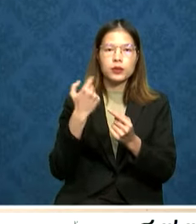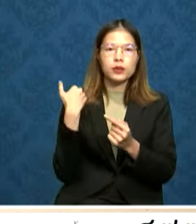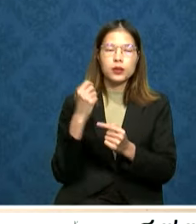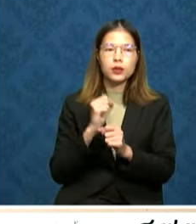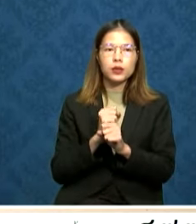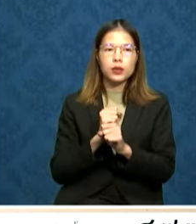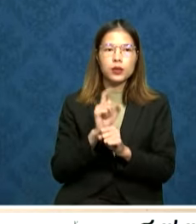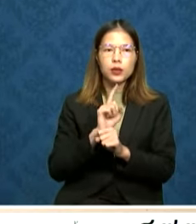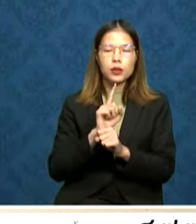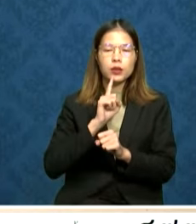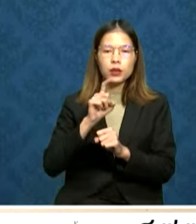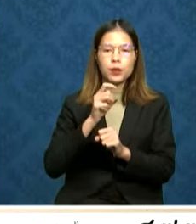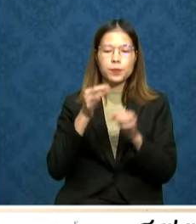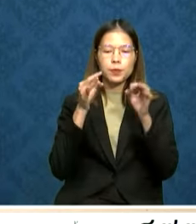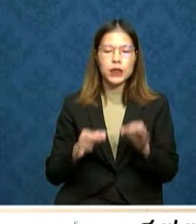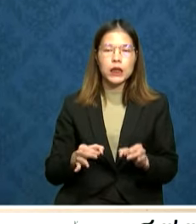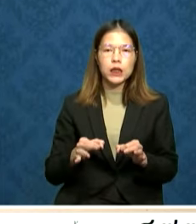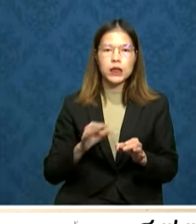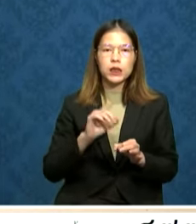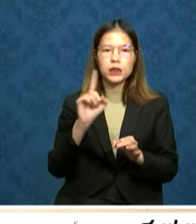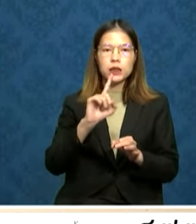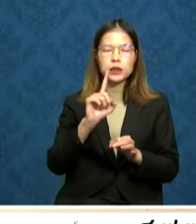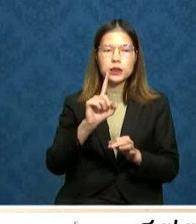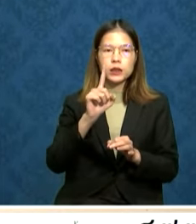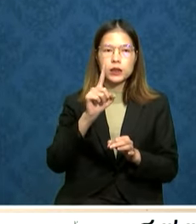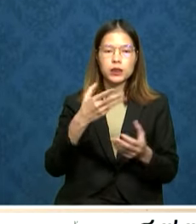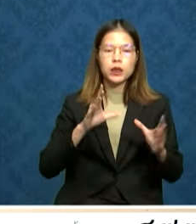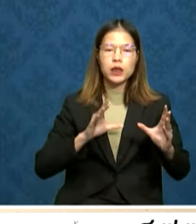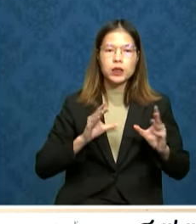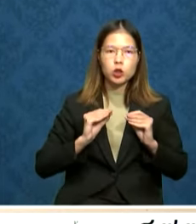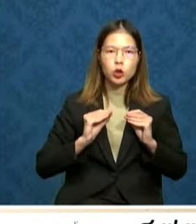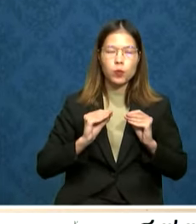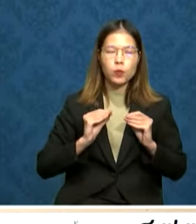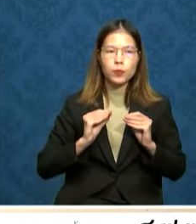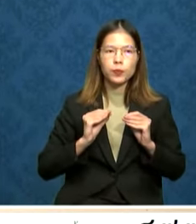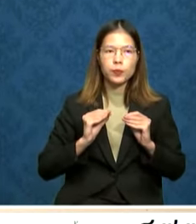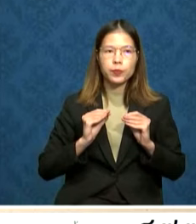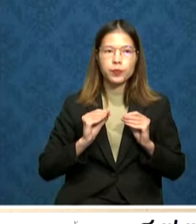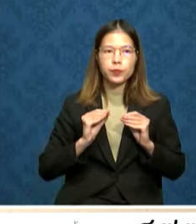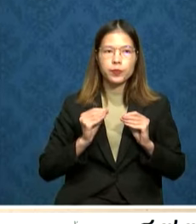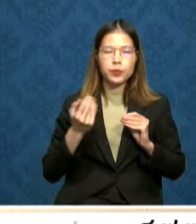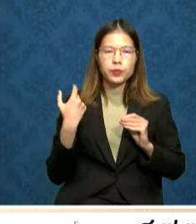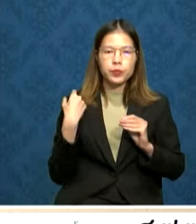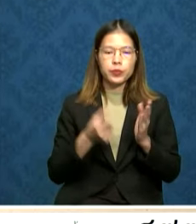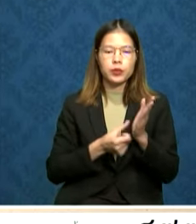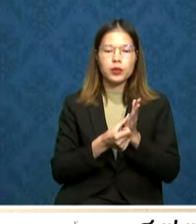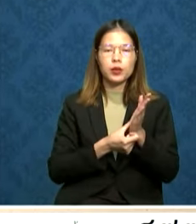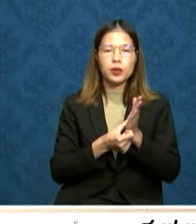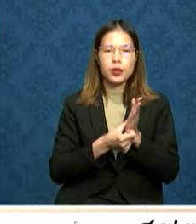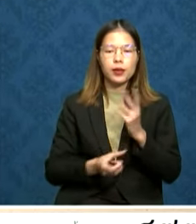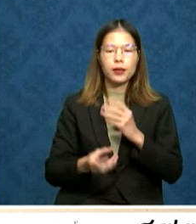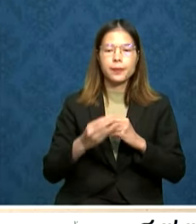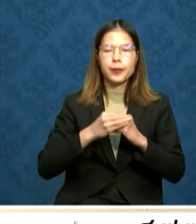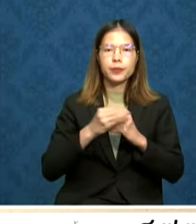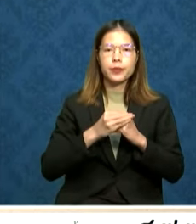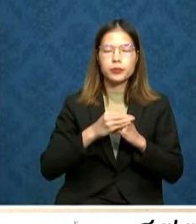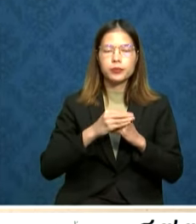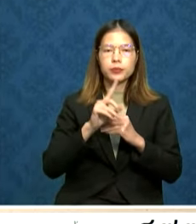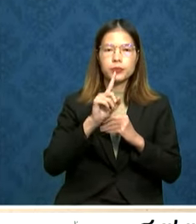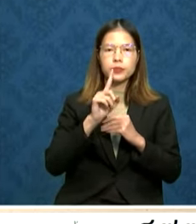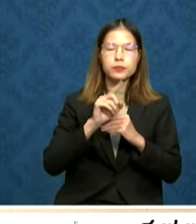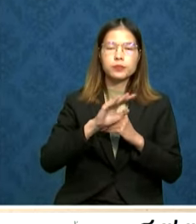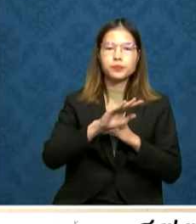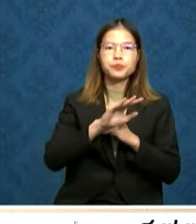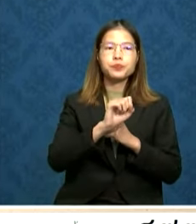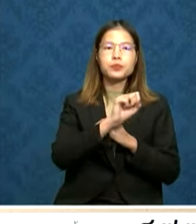ขอถามมาติจากทประชุมว่าจะเห็นชอบด้วยกับการแก้ไขเพิมเติมของว